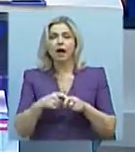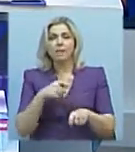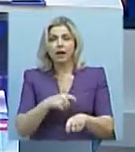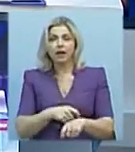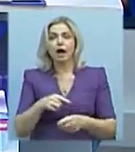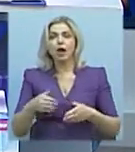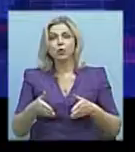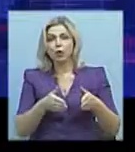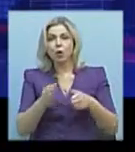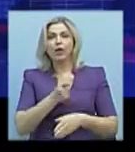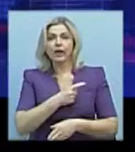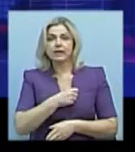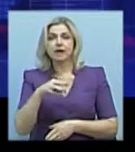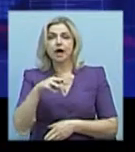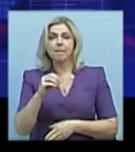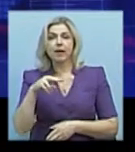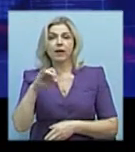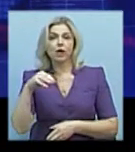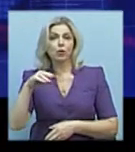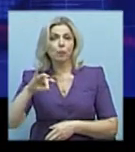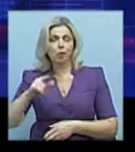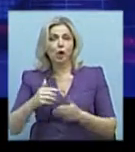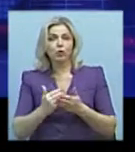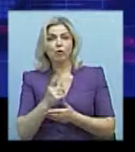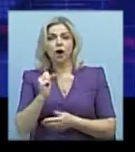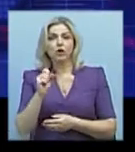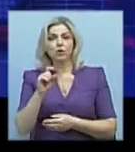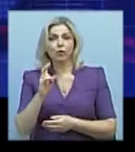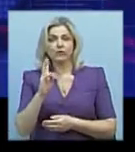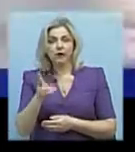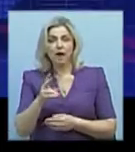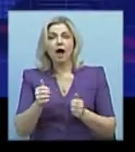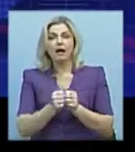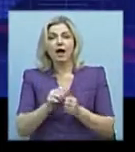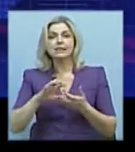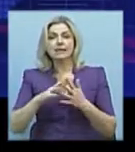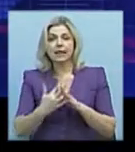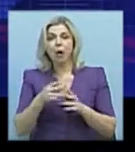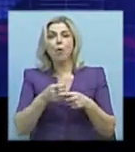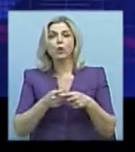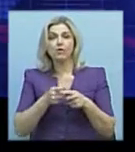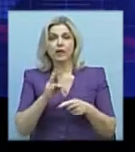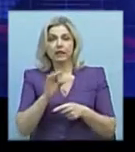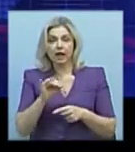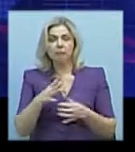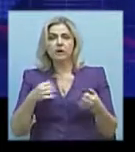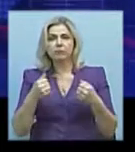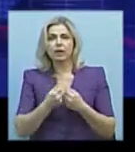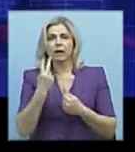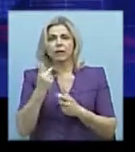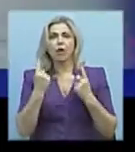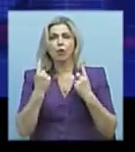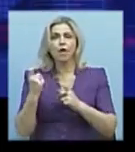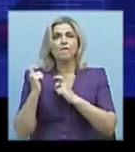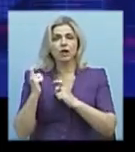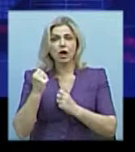траси Одеса-Мелітополь. Новоазовськ. Дорожньо-транспортна пригода сталася в районі села Половинки. Зіштовхнулись два великовантажних